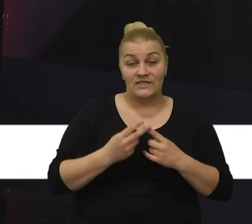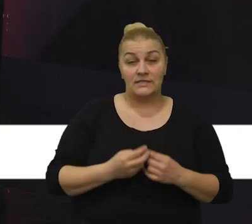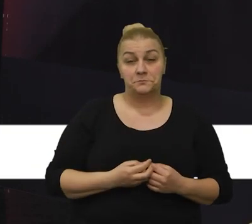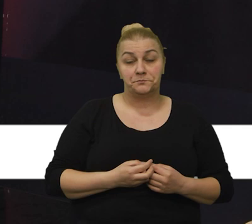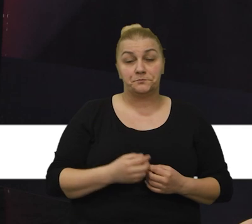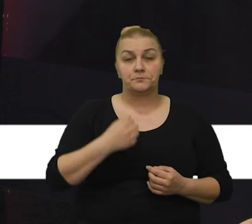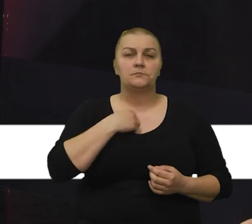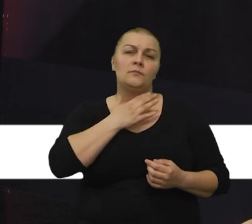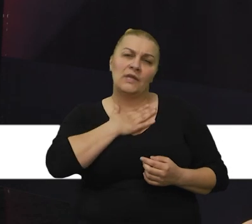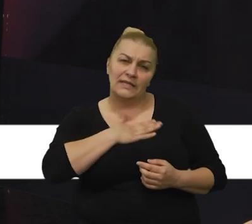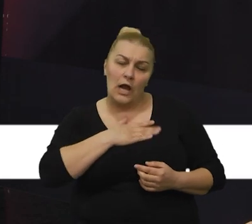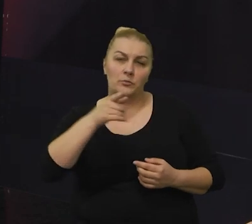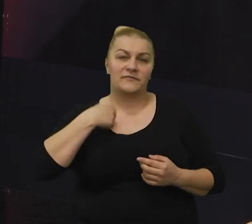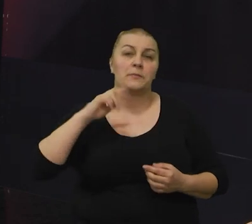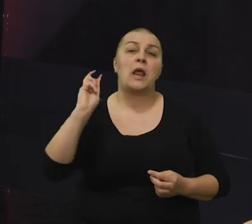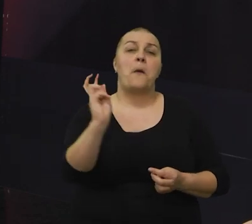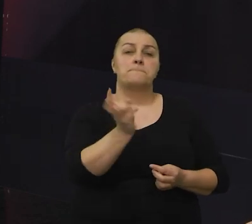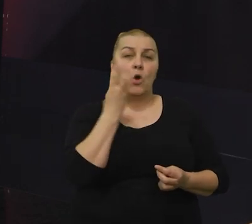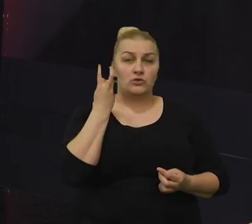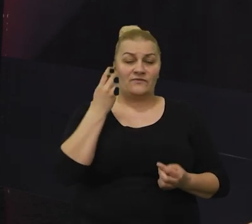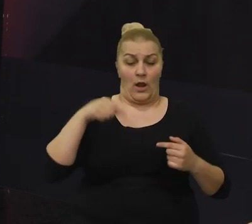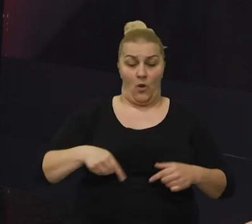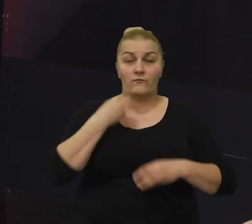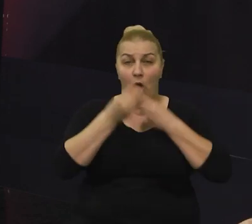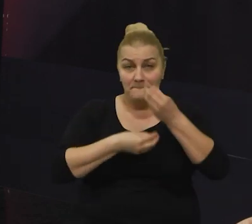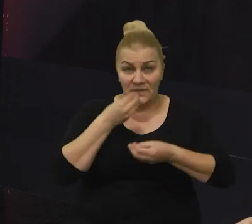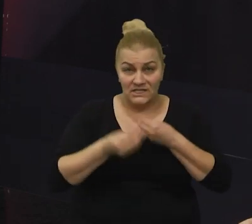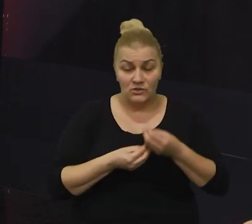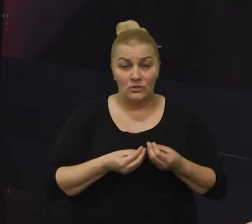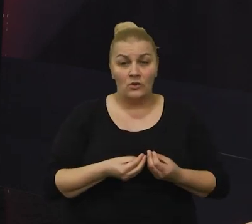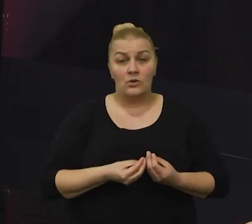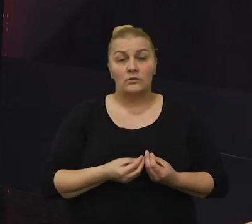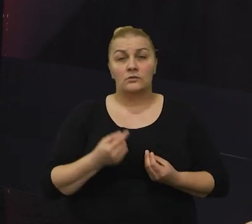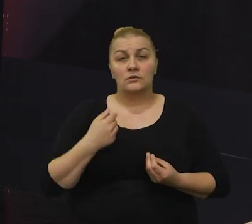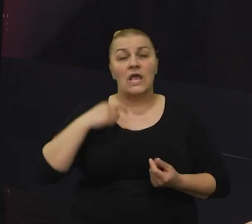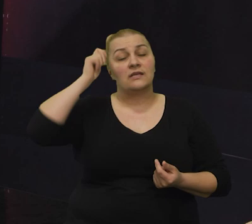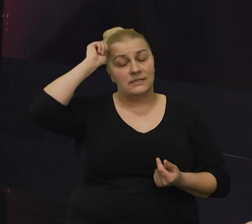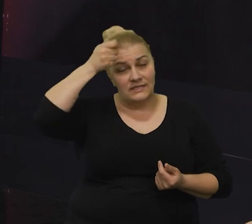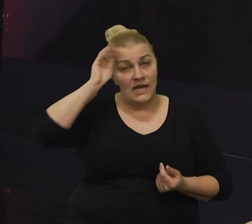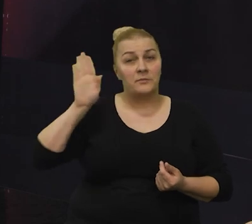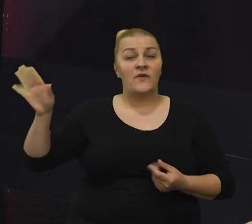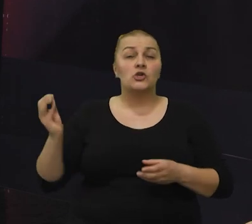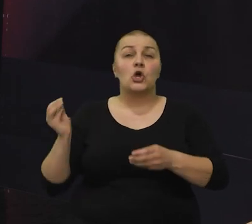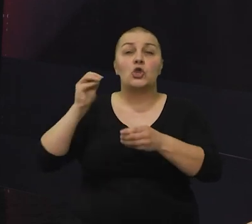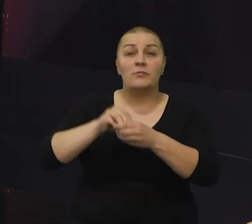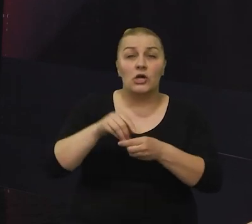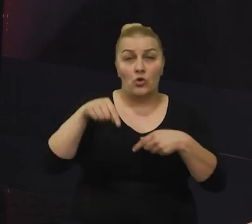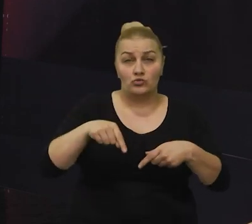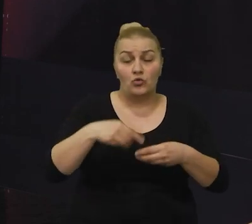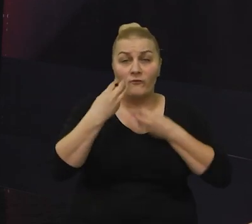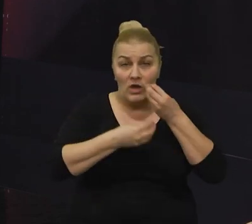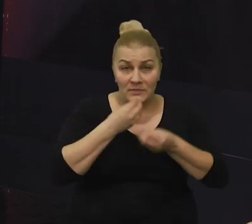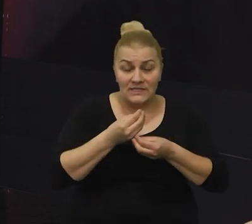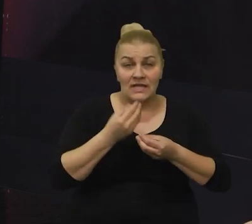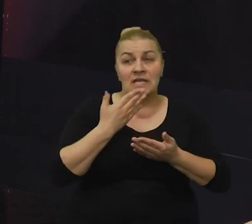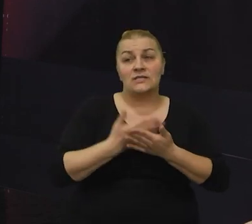televizije. Drago mi je da ste me pozvali u vašu emisiju. Izuzetno cijenim vaš doprinos u toj